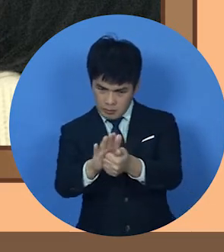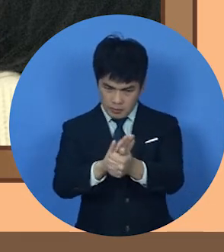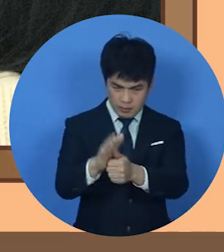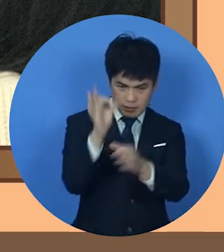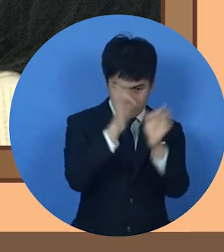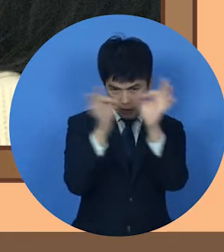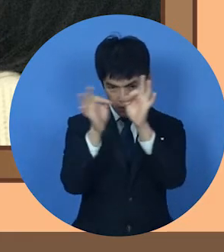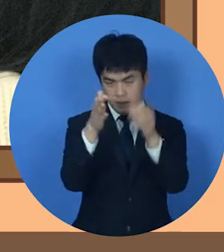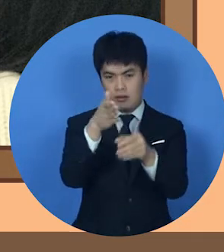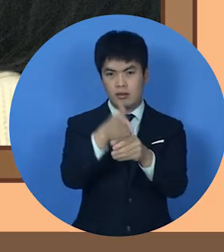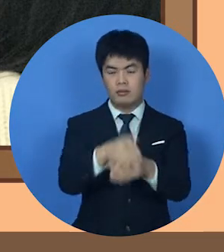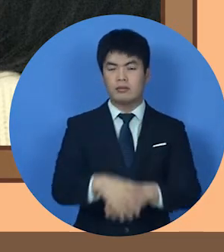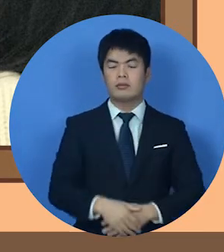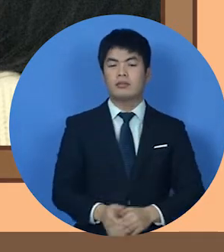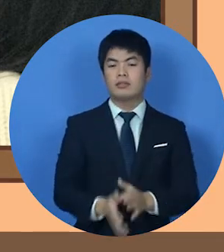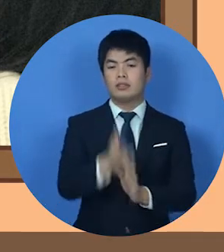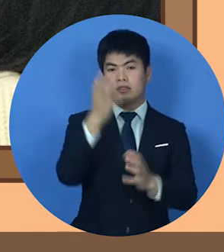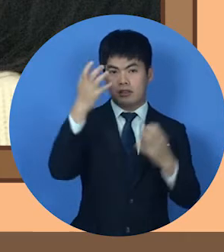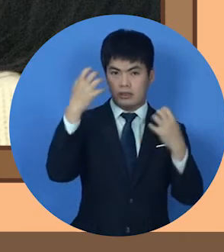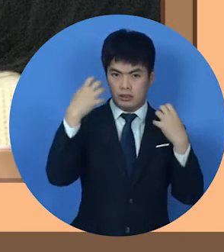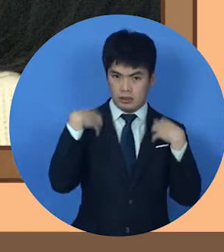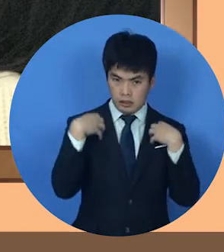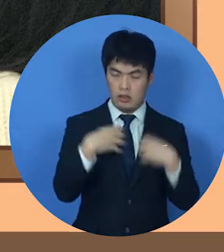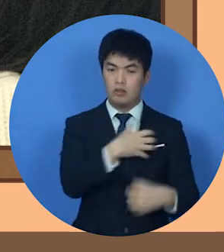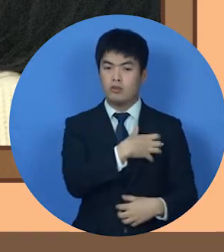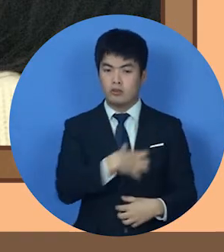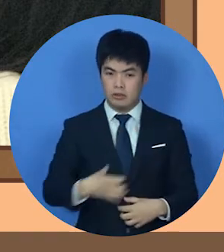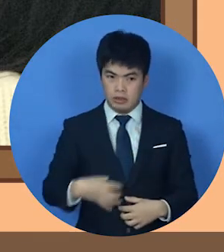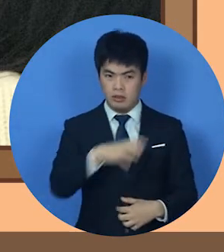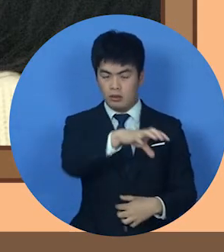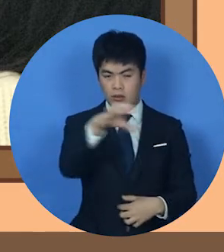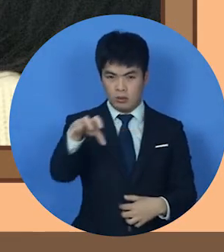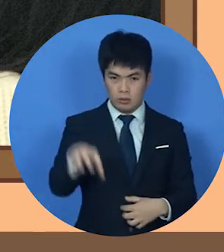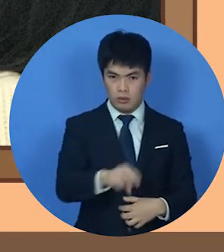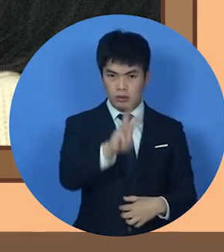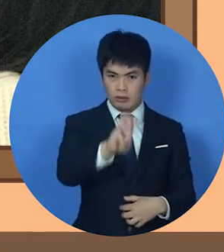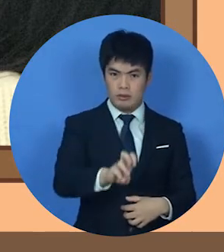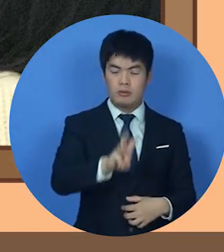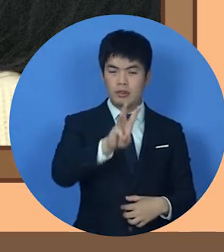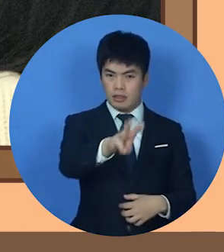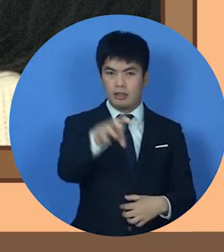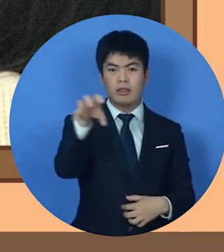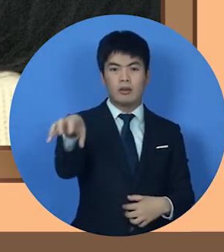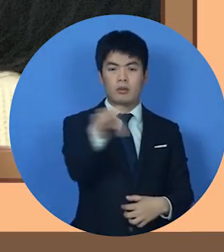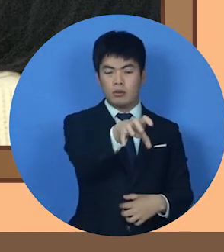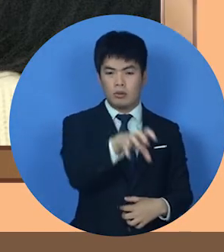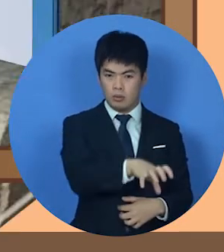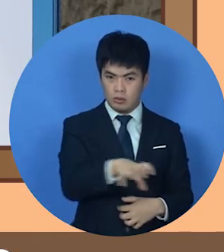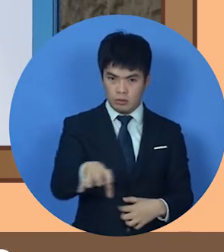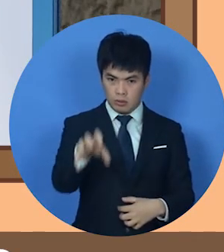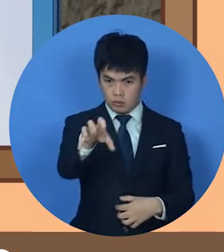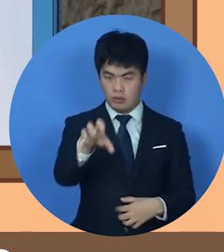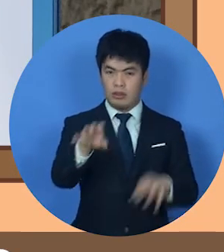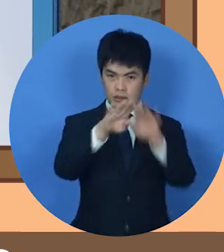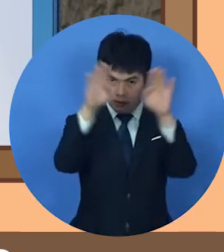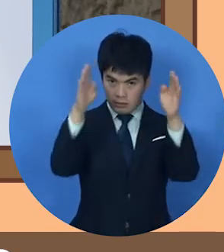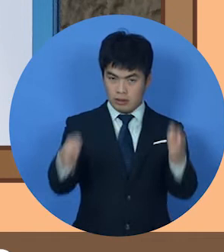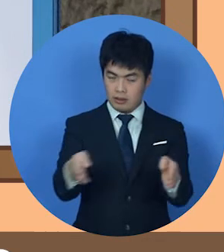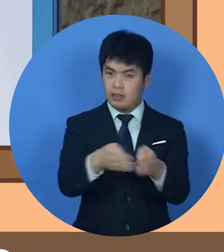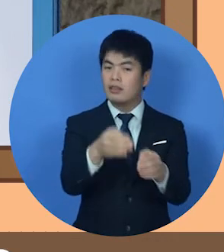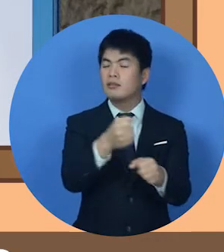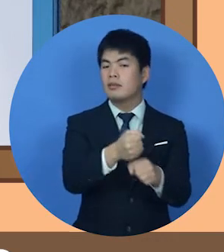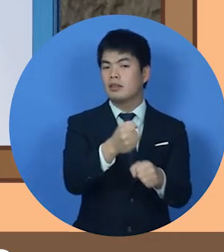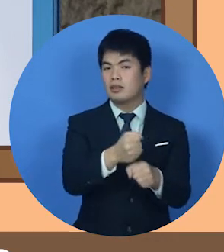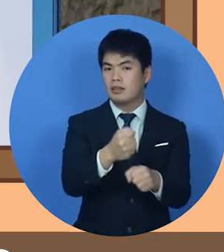나섰습니다. 시청과 구청, 읍면동 행정복지센터 33개소에 파랑색 우체통을 설치해 어려운 이웃에